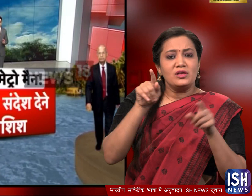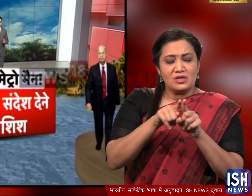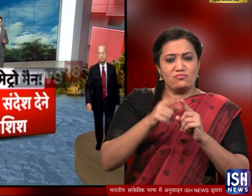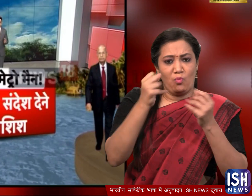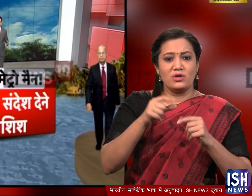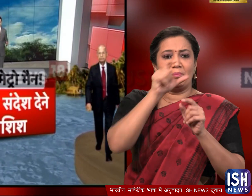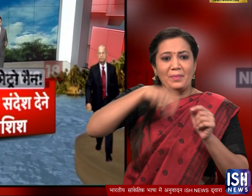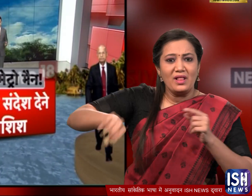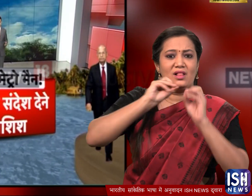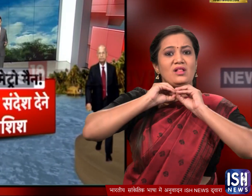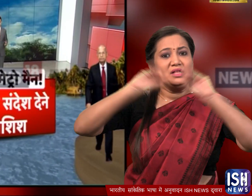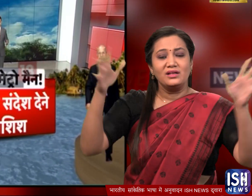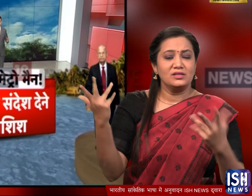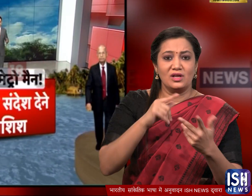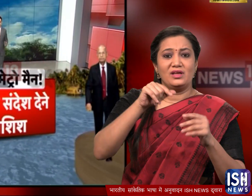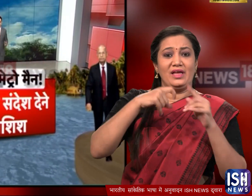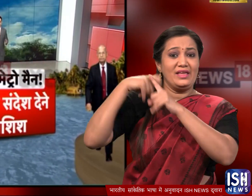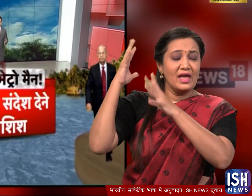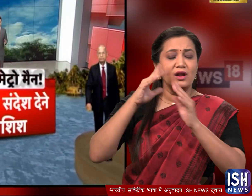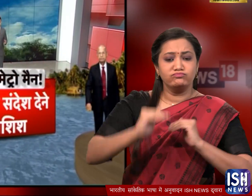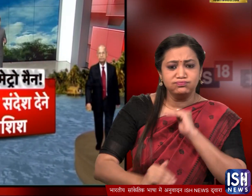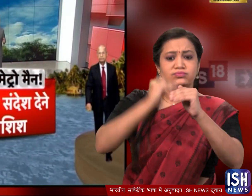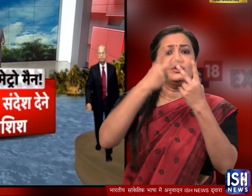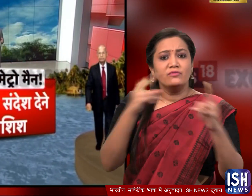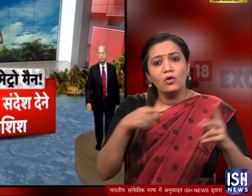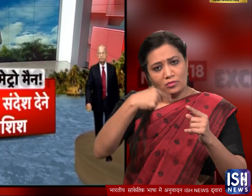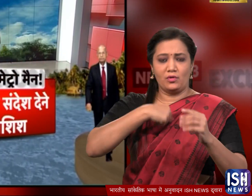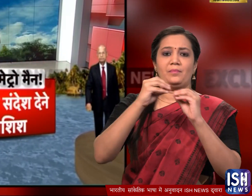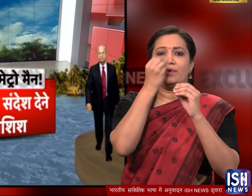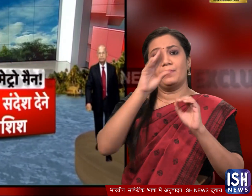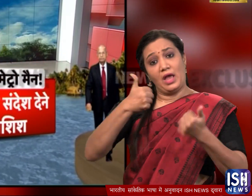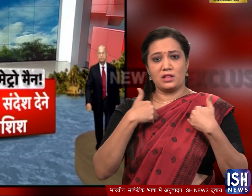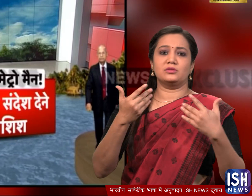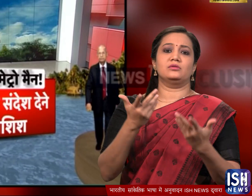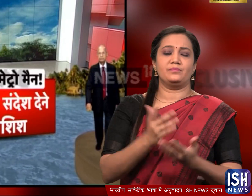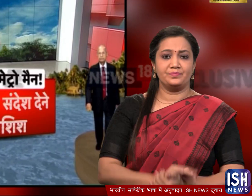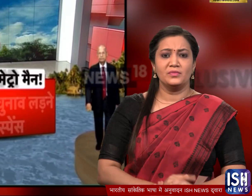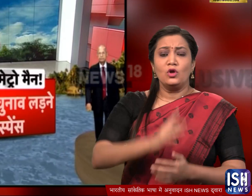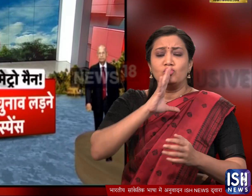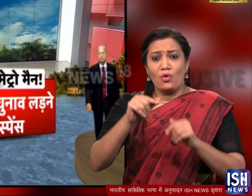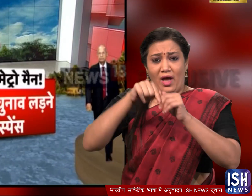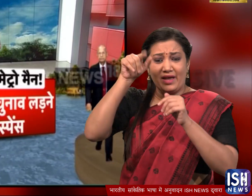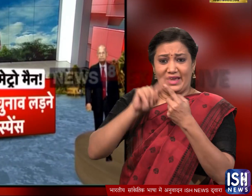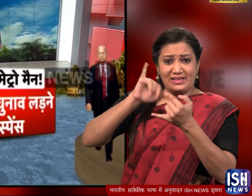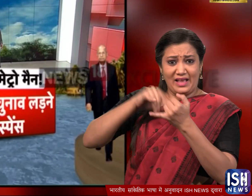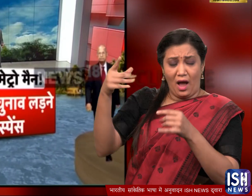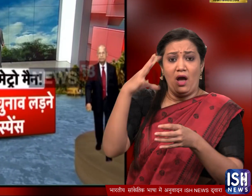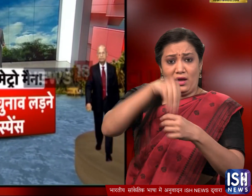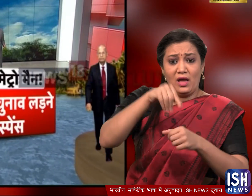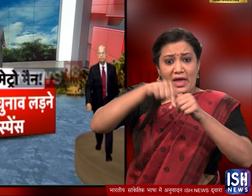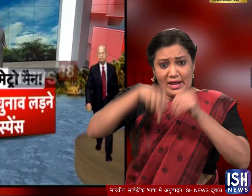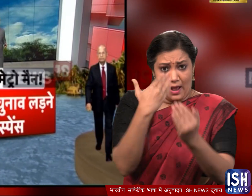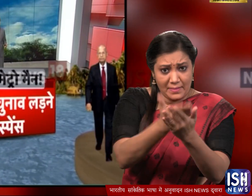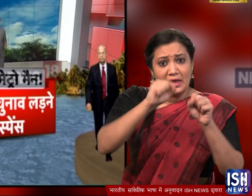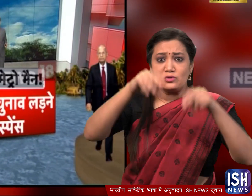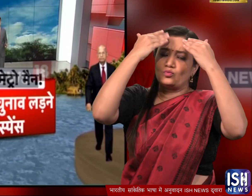कराकर बीजेपी एक बड़ा संदेश देना चाहती है कि राज्य में विकास को रफ्तार वो ही दे सकती है हालांकि अभी यह तय नहीं है कि ई श्रीधरन विधानसभा